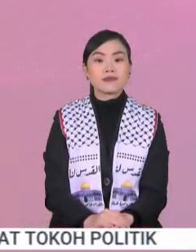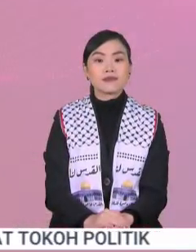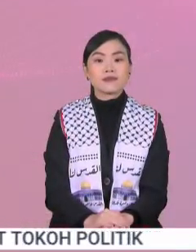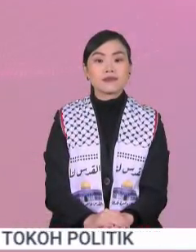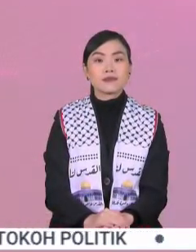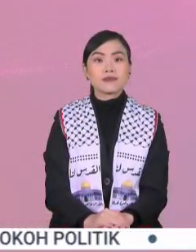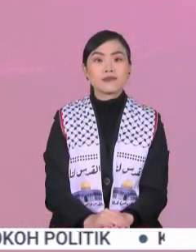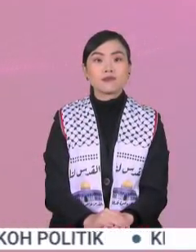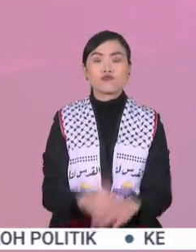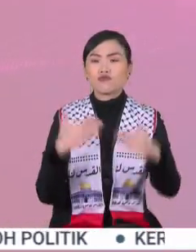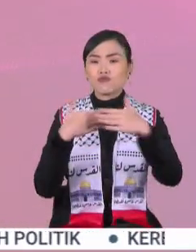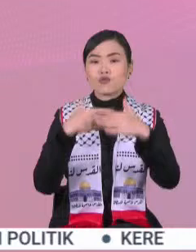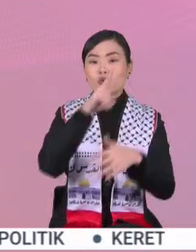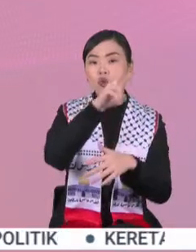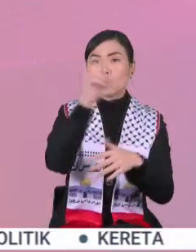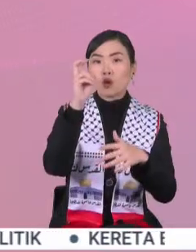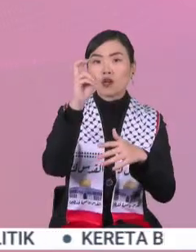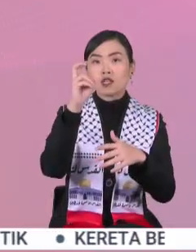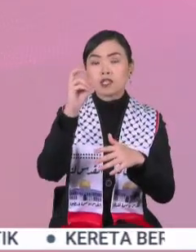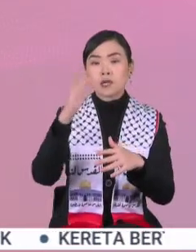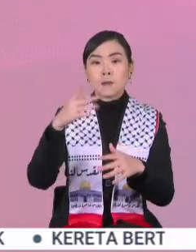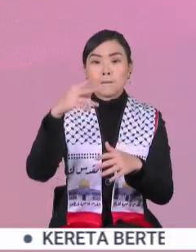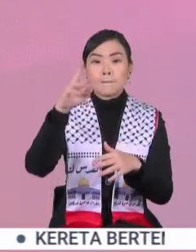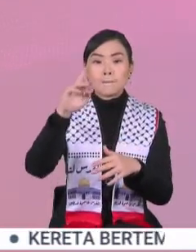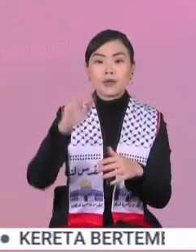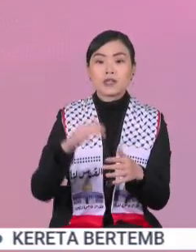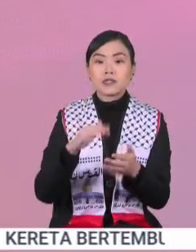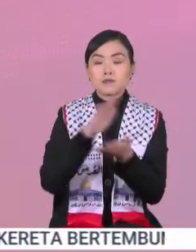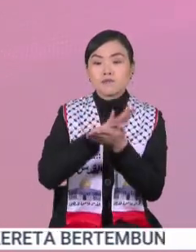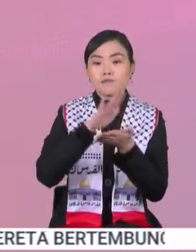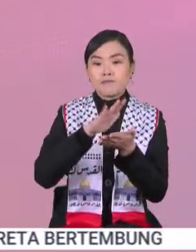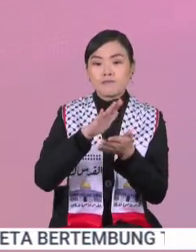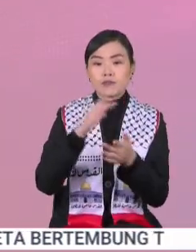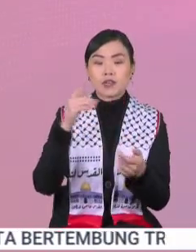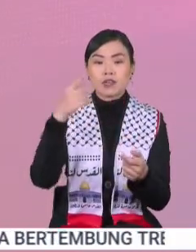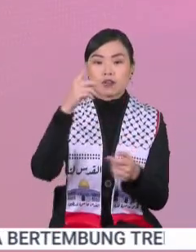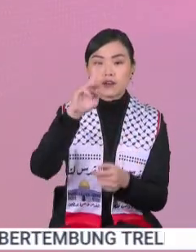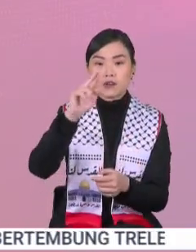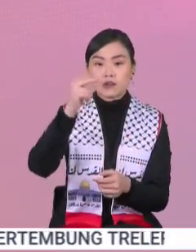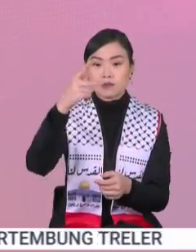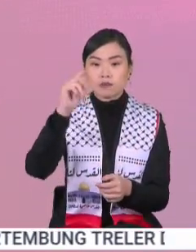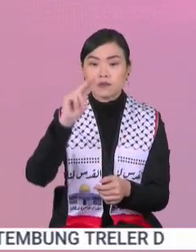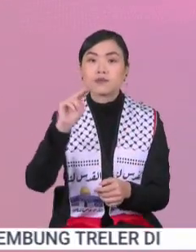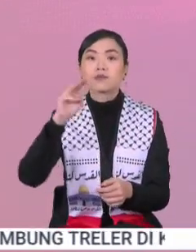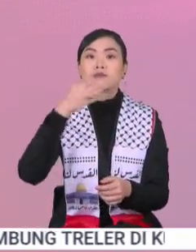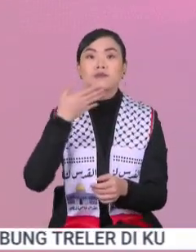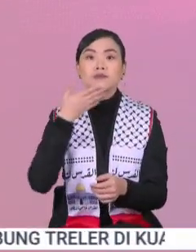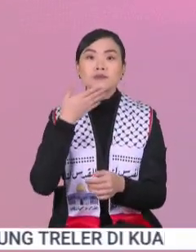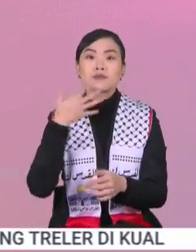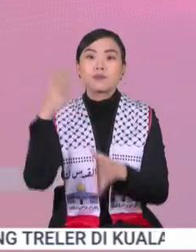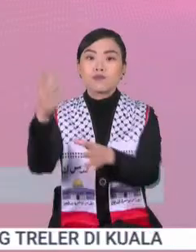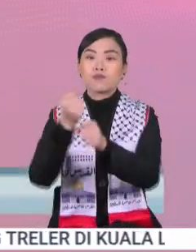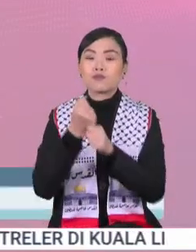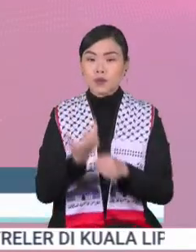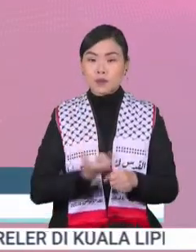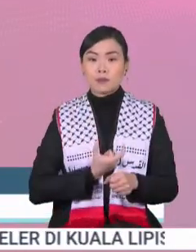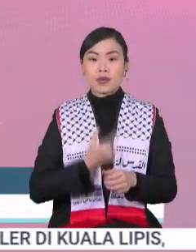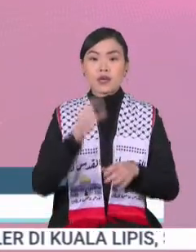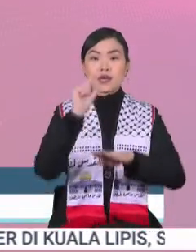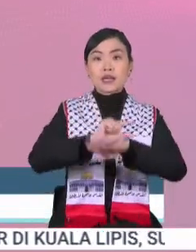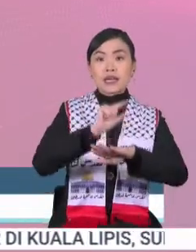RTM hampir 200 peserta Rakan muda menerima pentaulihan pingat Gangsa dan perak Anugerah remaja perdana Rakan muda